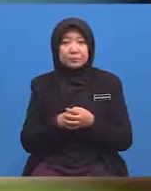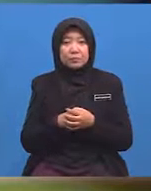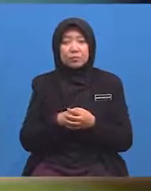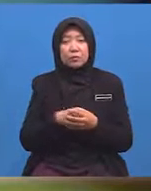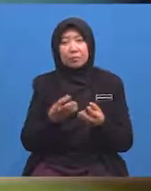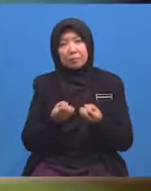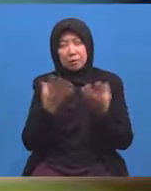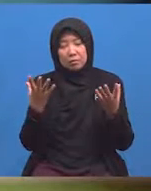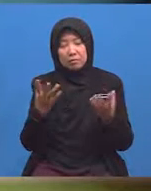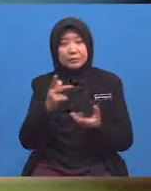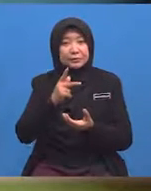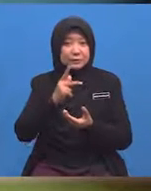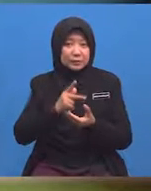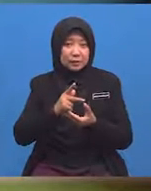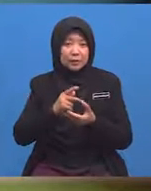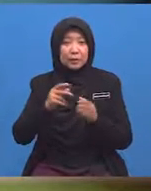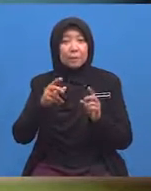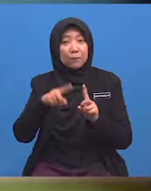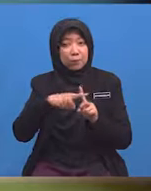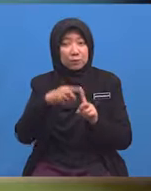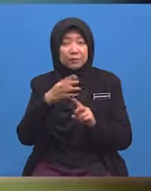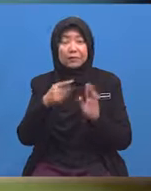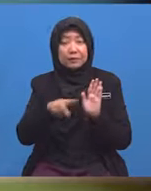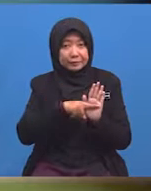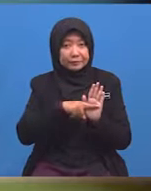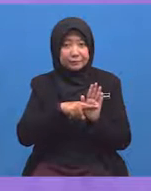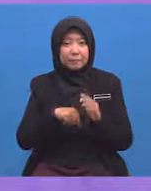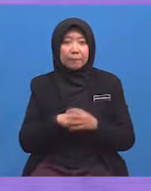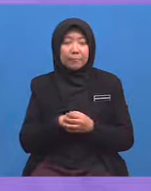pelbagai kesan positif dan kesan negatif.